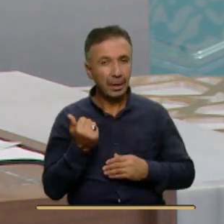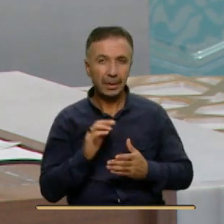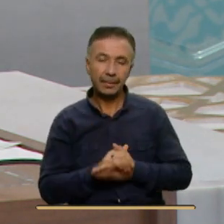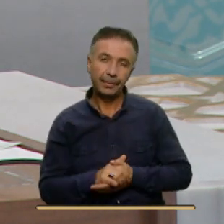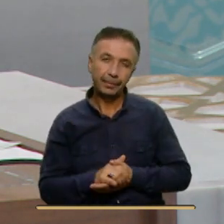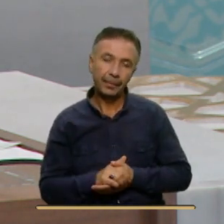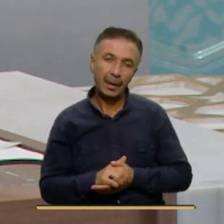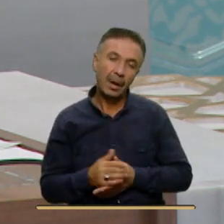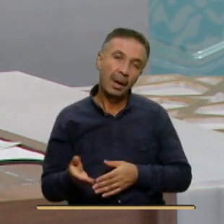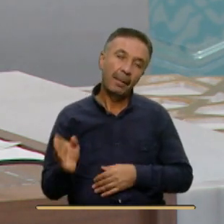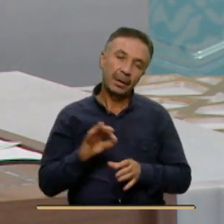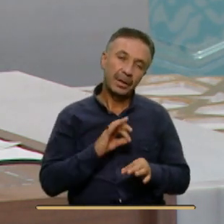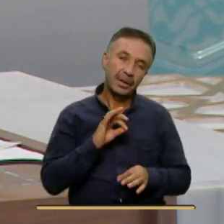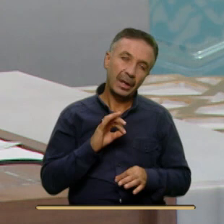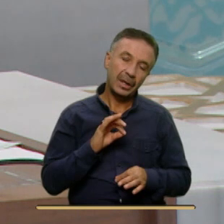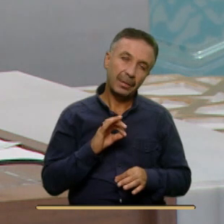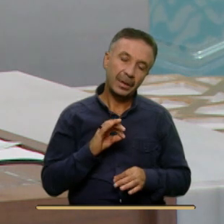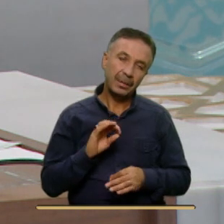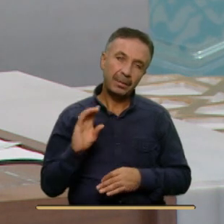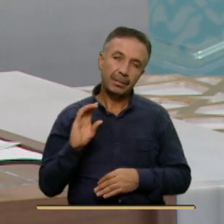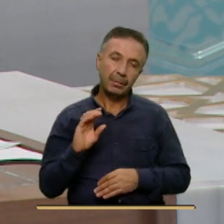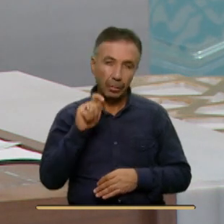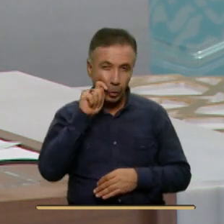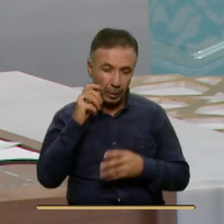Ötekiyle ilişkimiz bizim dindarlığımızı belirler.